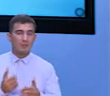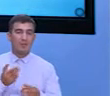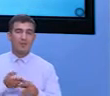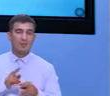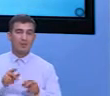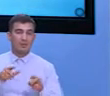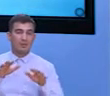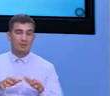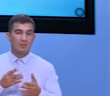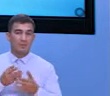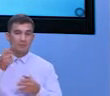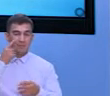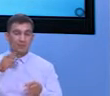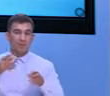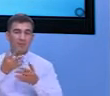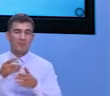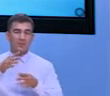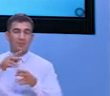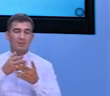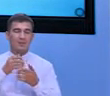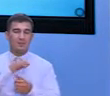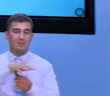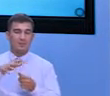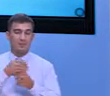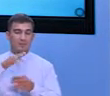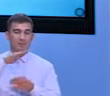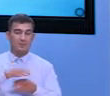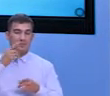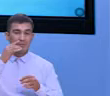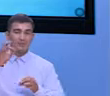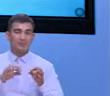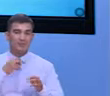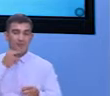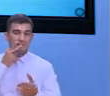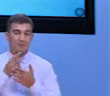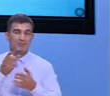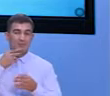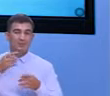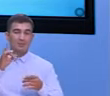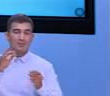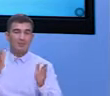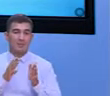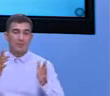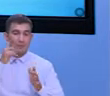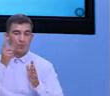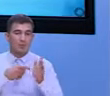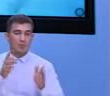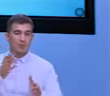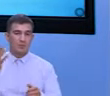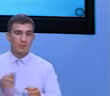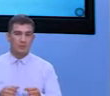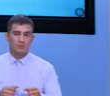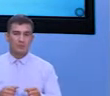ana o'sha usma-us tushgandan keyin katta yoki kichikligi aniqlaniladi. Demak, keling